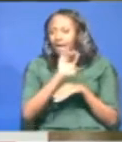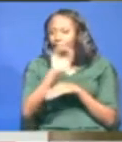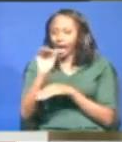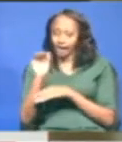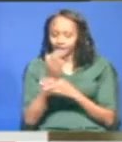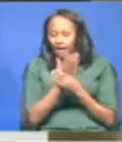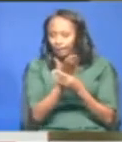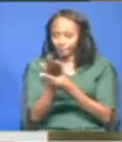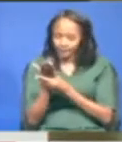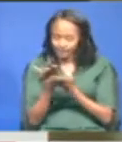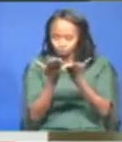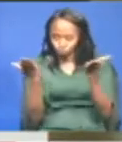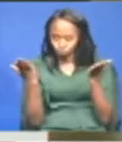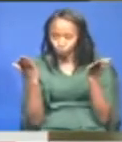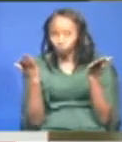ya kwamba